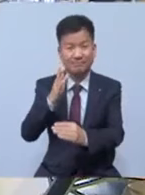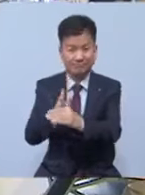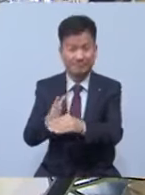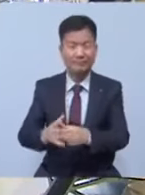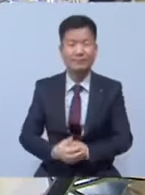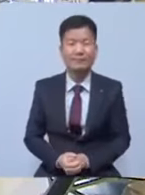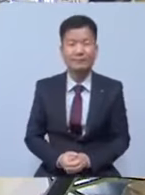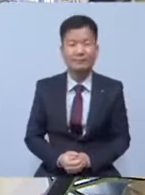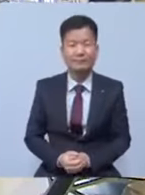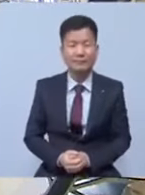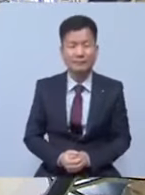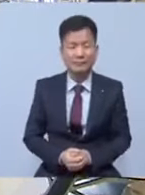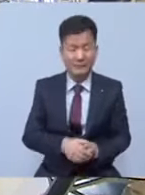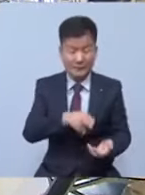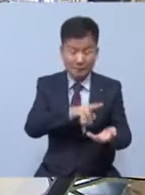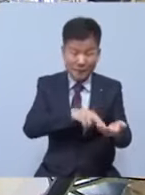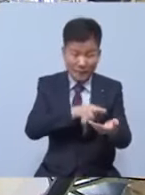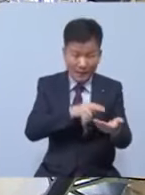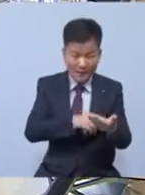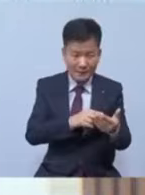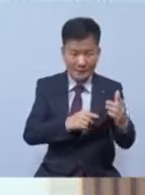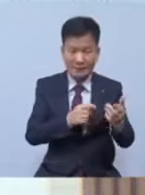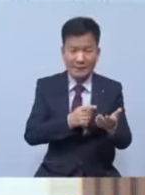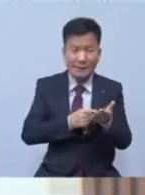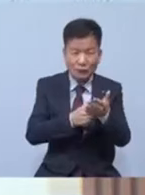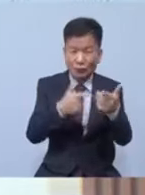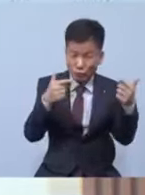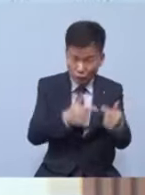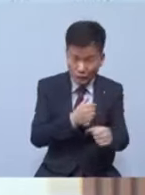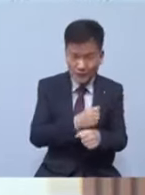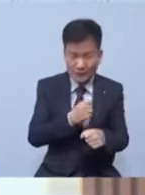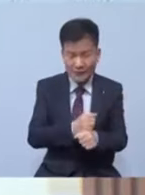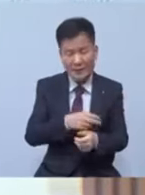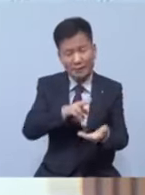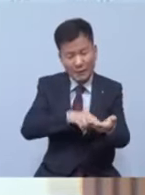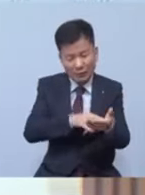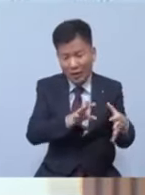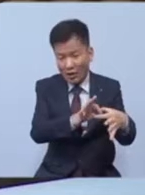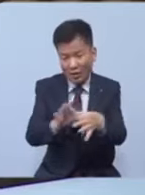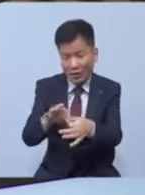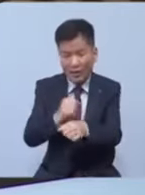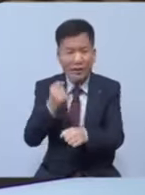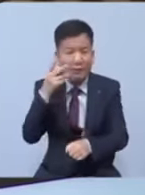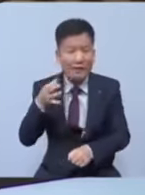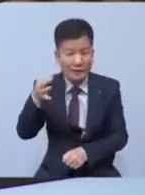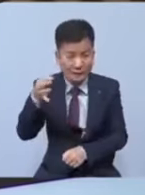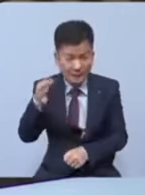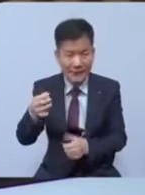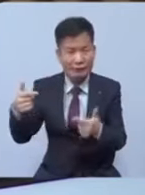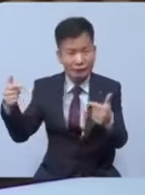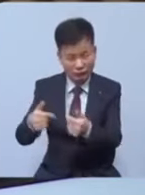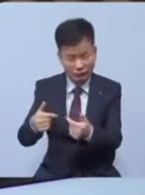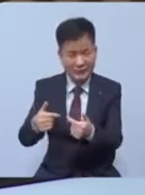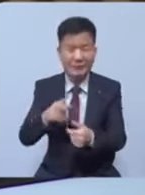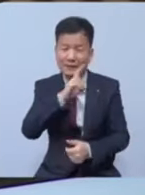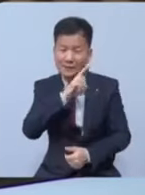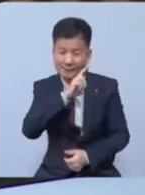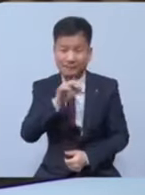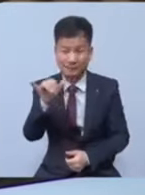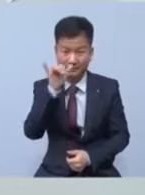있습니다 매출을 실제보다 적게 신고하는 수법으로 매출과 연동되는 임대료를 내지 않았다는